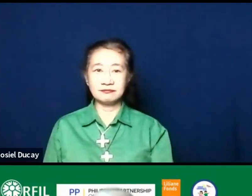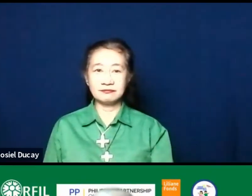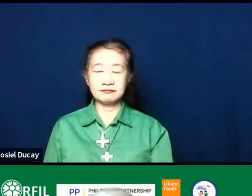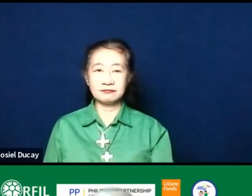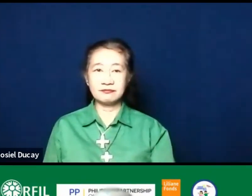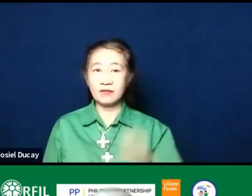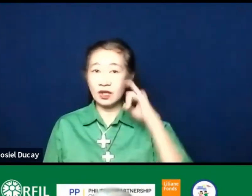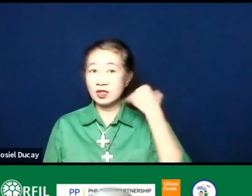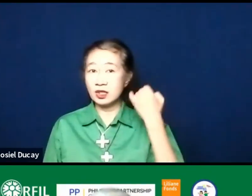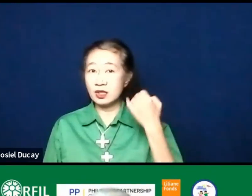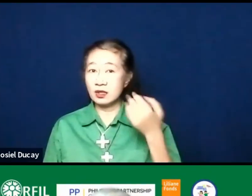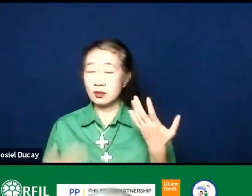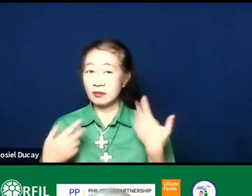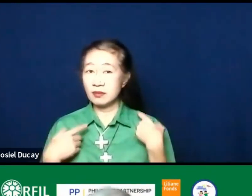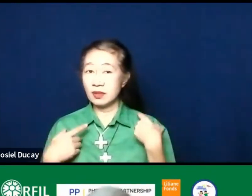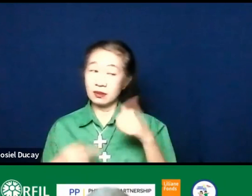G, meron pa ba?